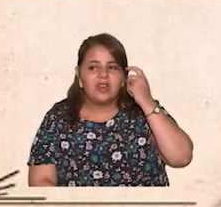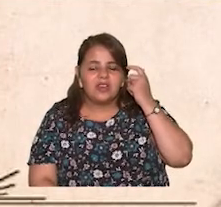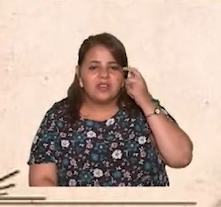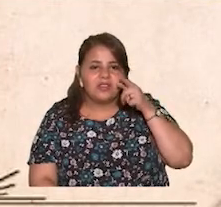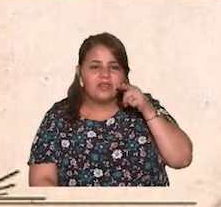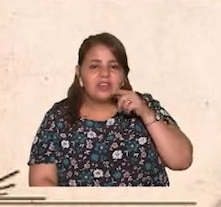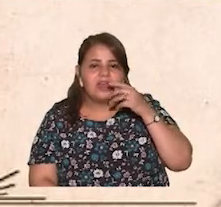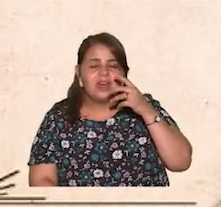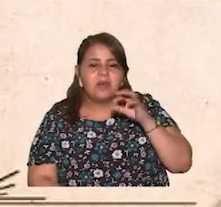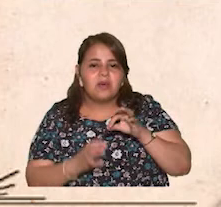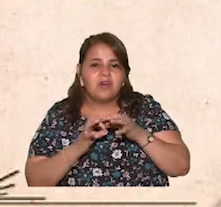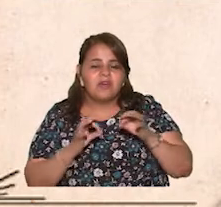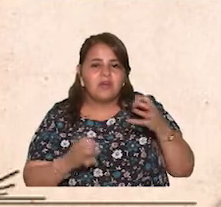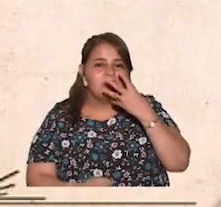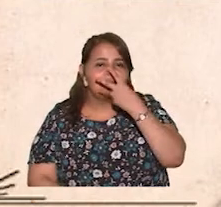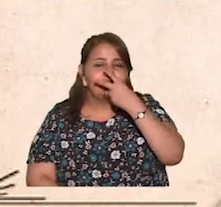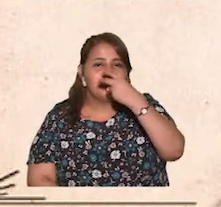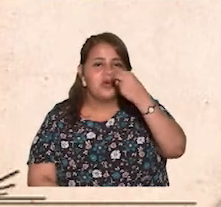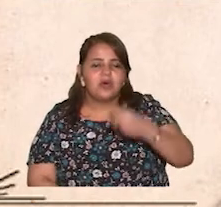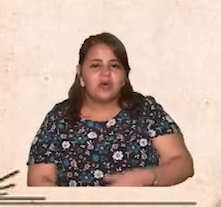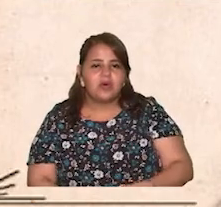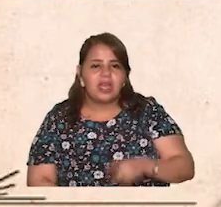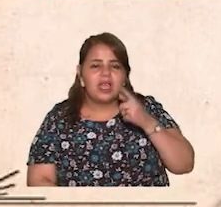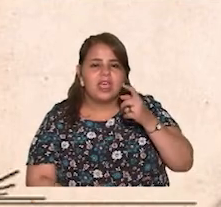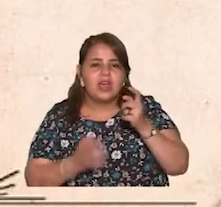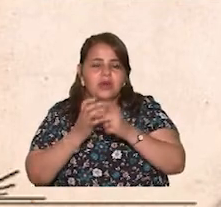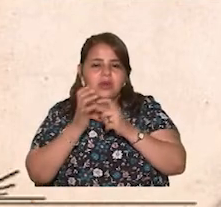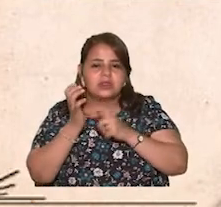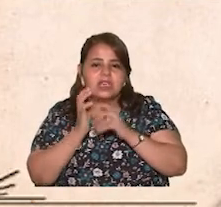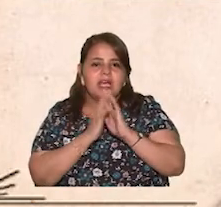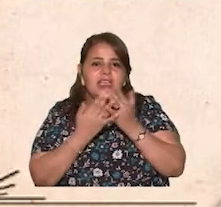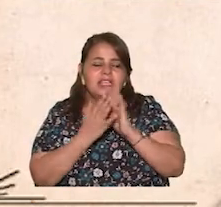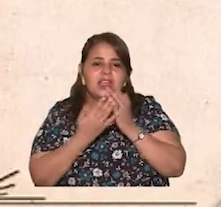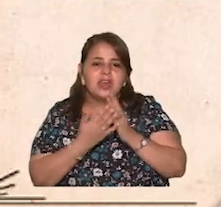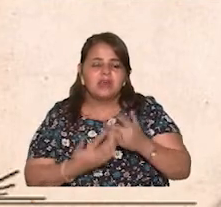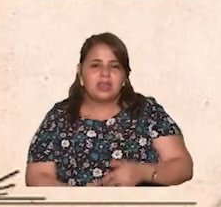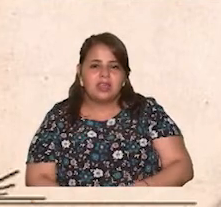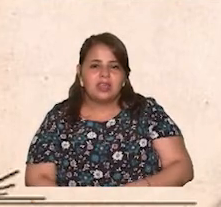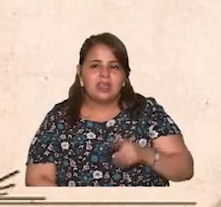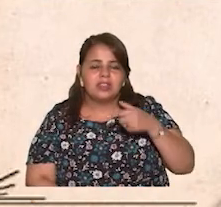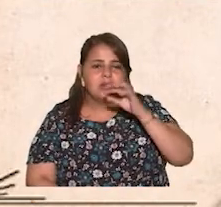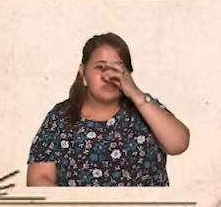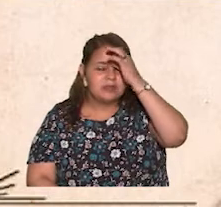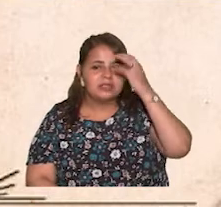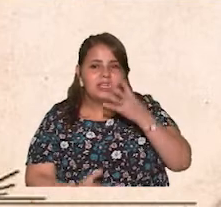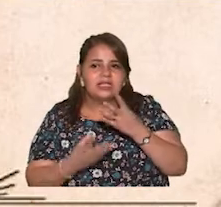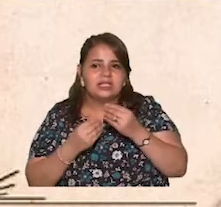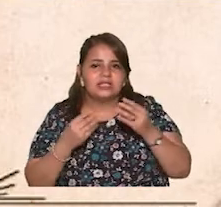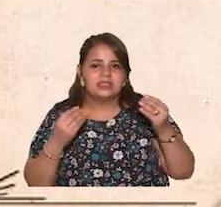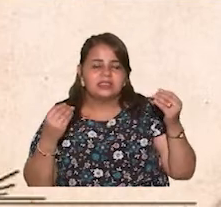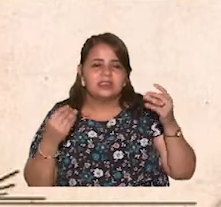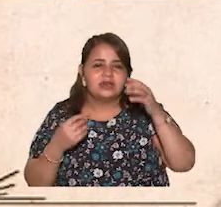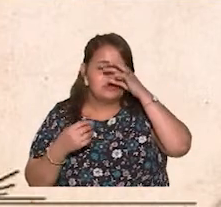المفهوم الروحي لكلمه رجوله، وهي وصيه كتابيه وصانا بها الكتاب المقدس، وشفنا امثله كثيره جدا في الكتاب